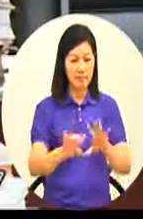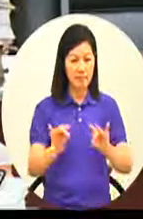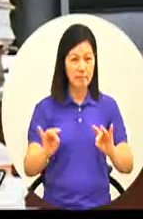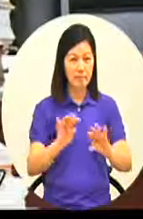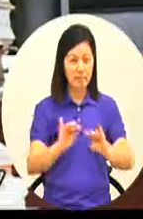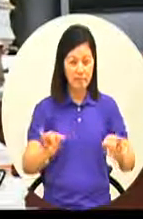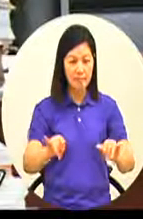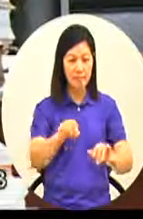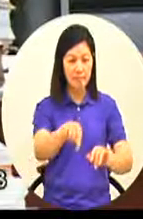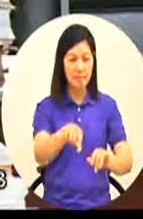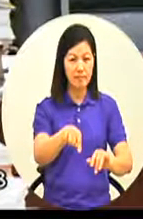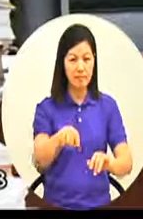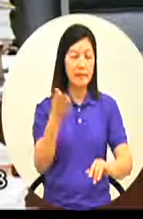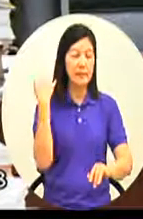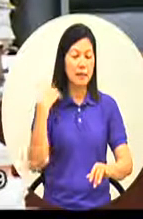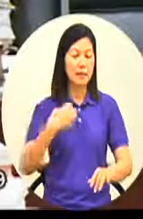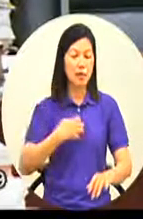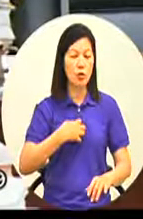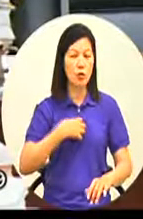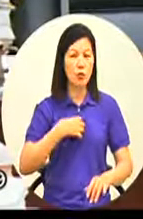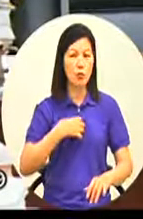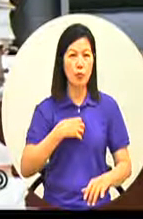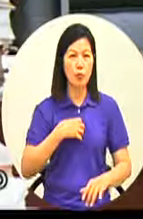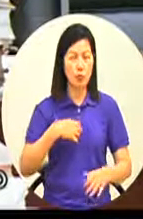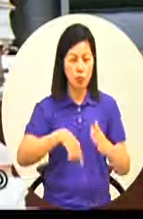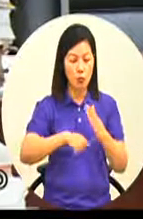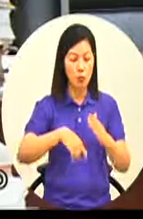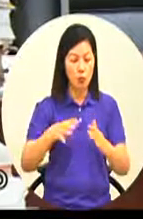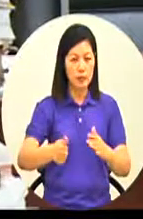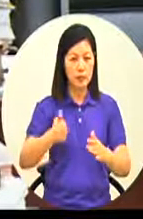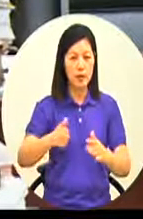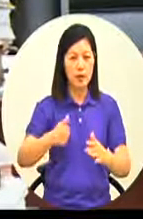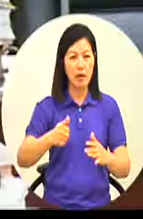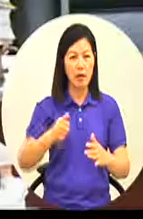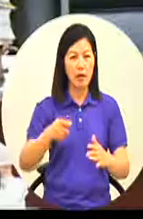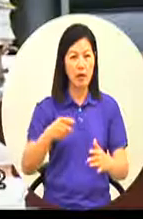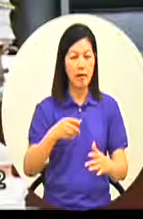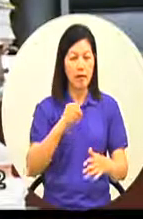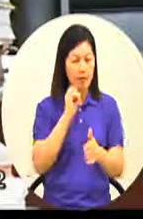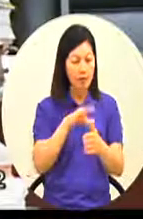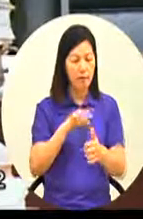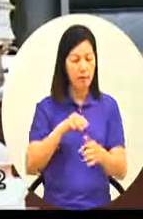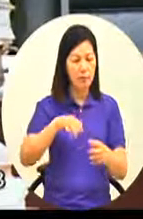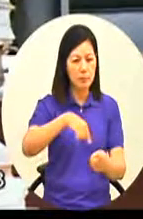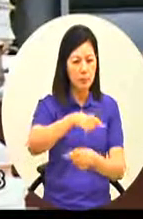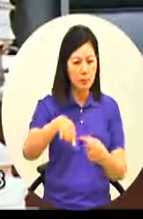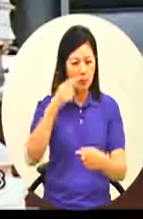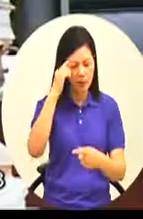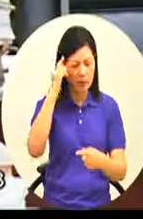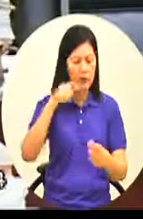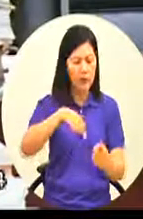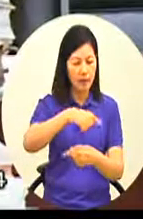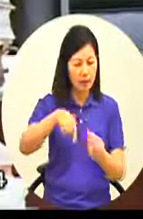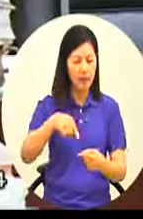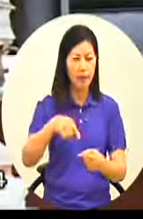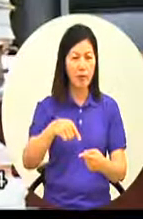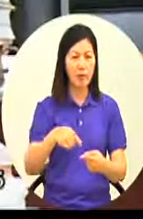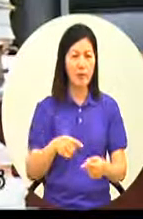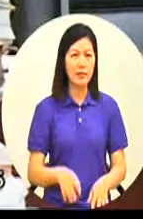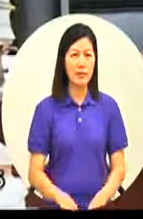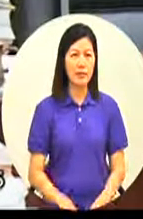当年那个吴敦义吴院长讲的，哦，白海豚会转弯。那人家如果说，哎，这是这哪没地家，是什么共轨啊？